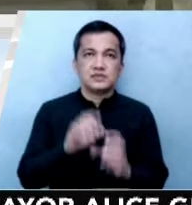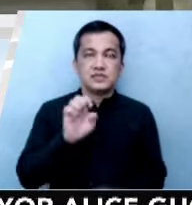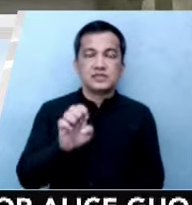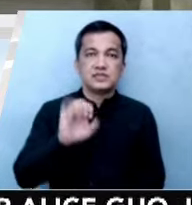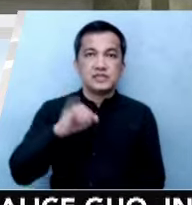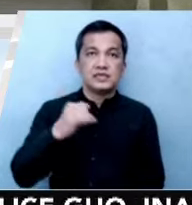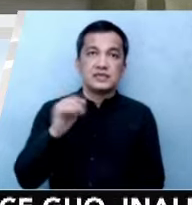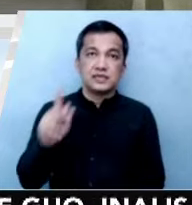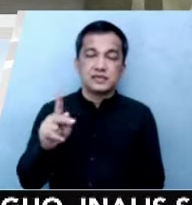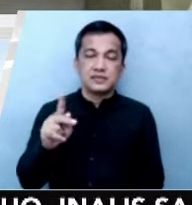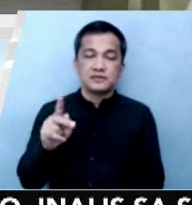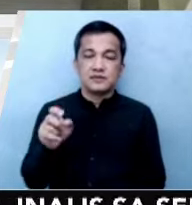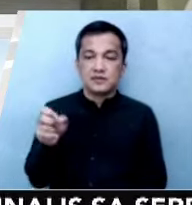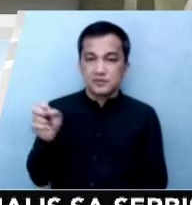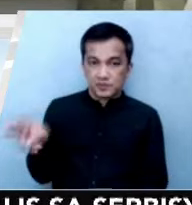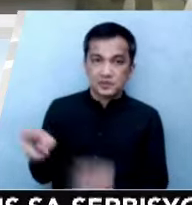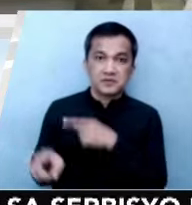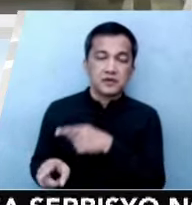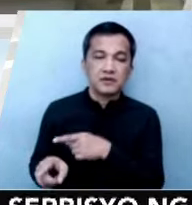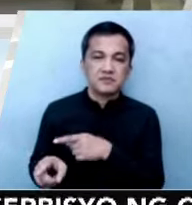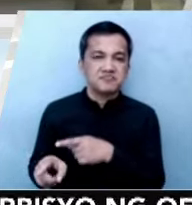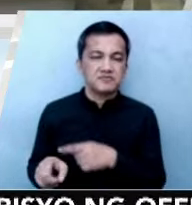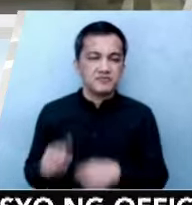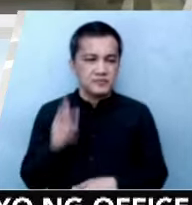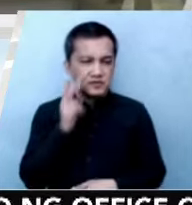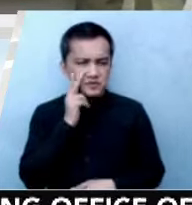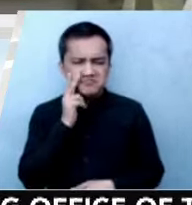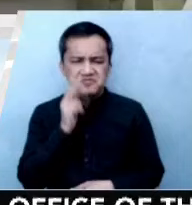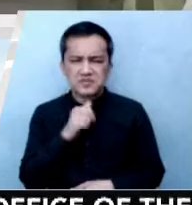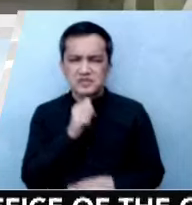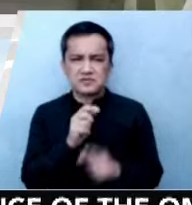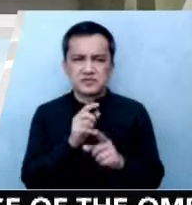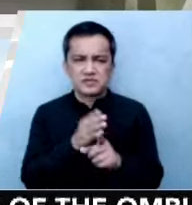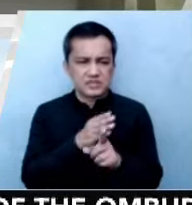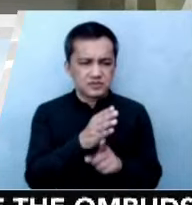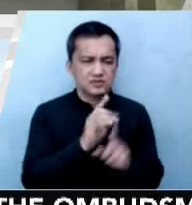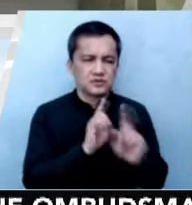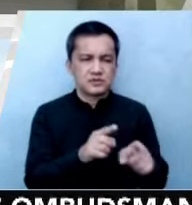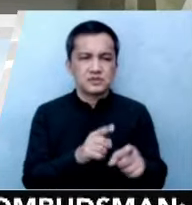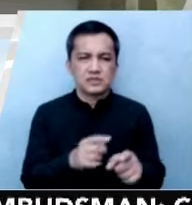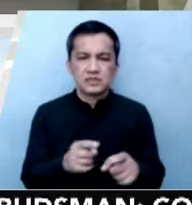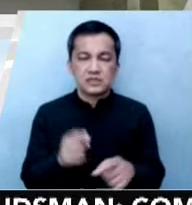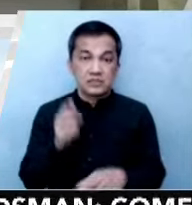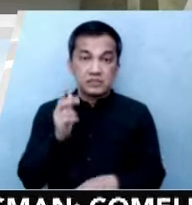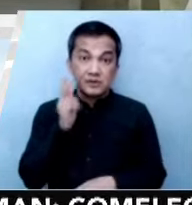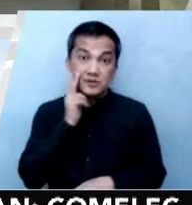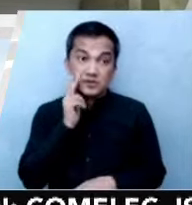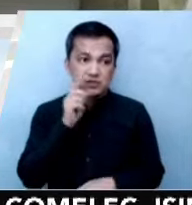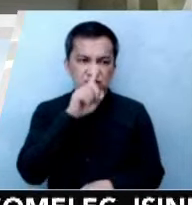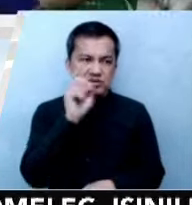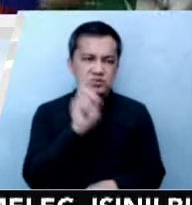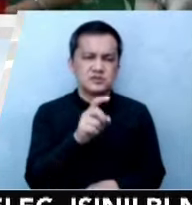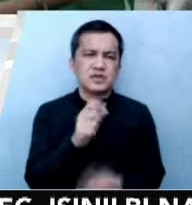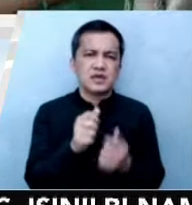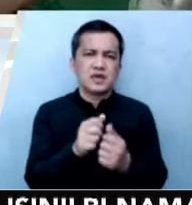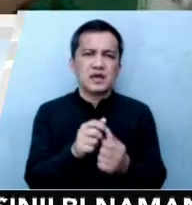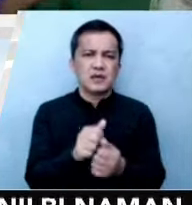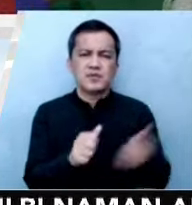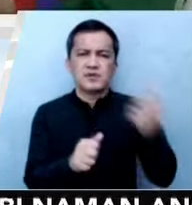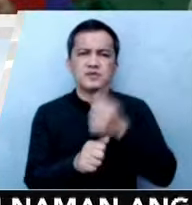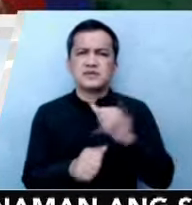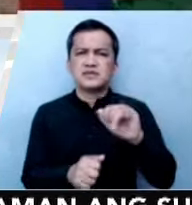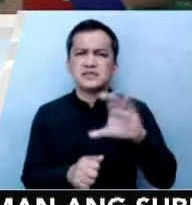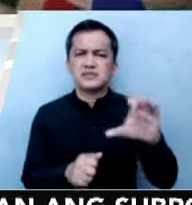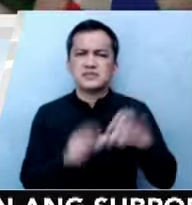kung ipasasampina siya. Hindi diretsong sinagot pero kinwestiyon ulit ng dating Pangulo ang kapangyarihan ng ICC sa bansa. Buwelta pa